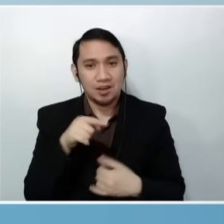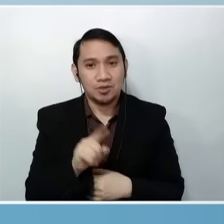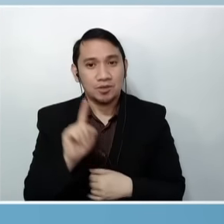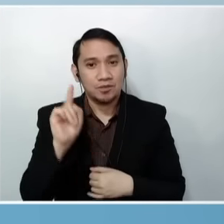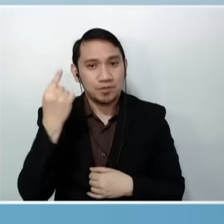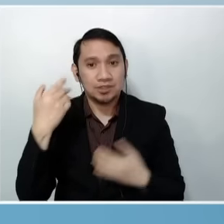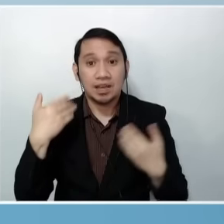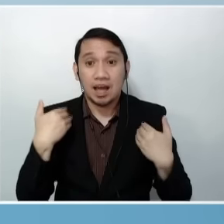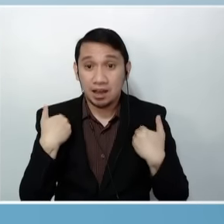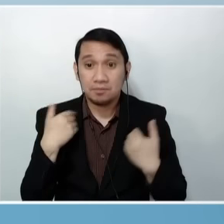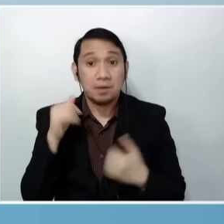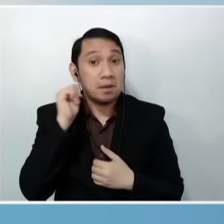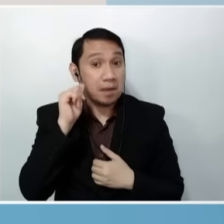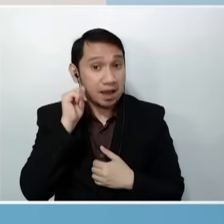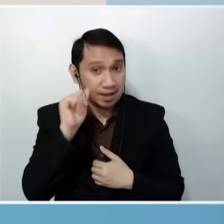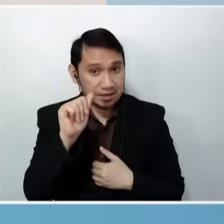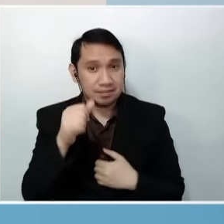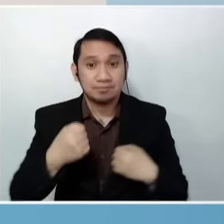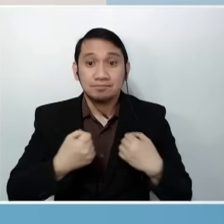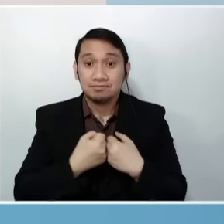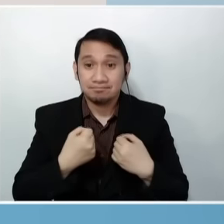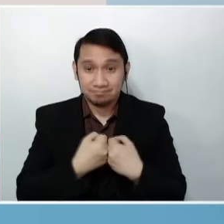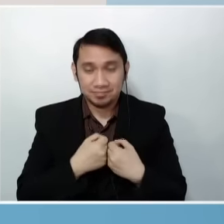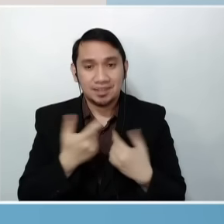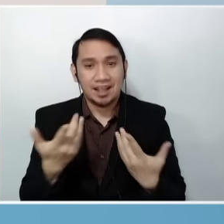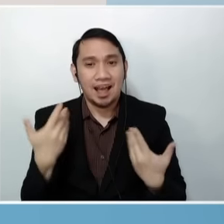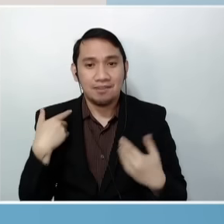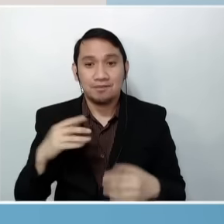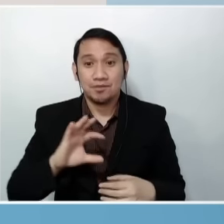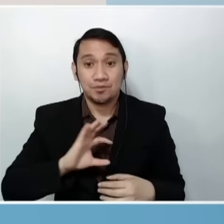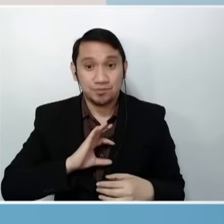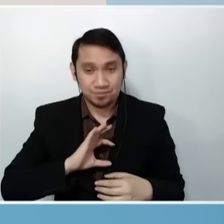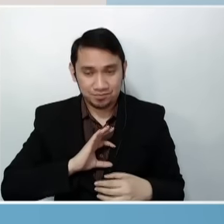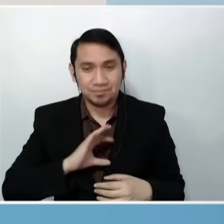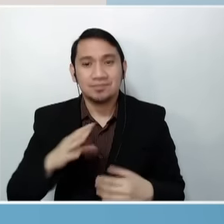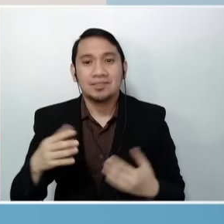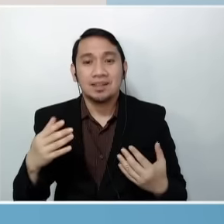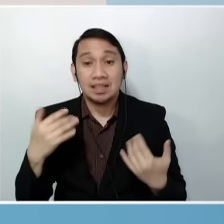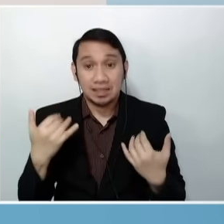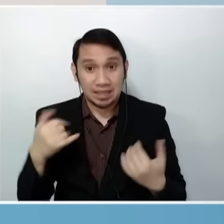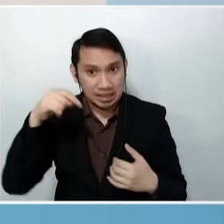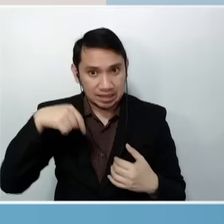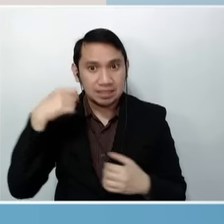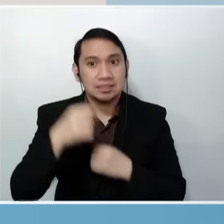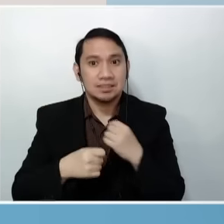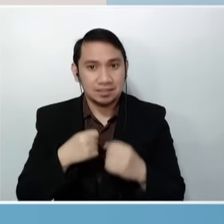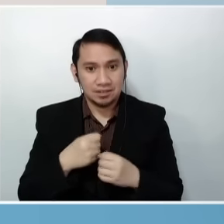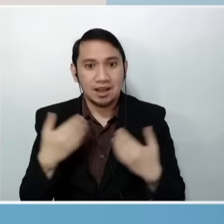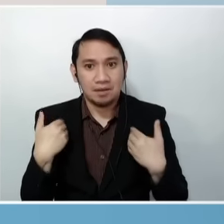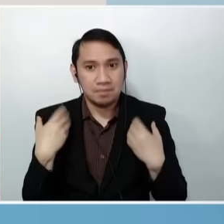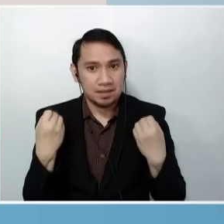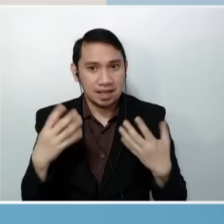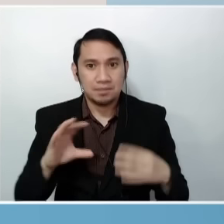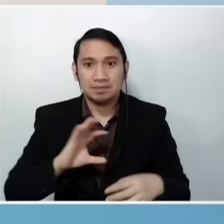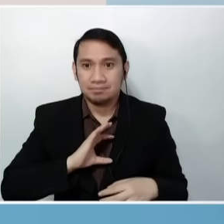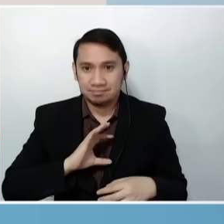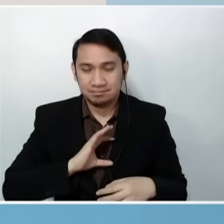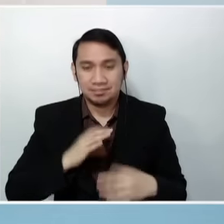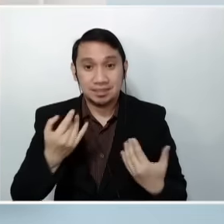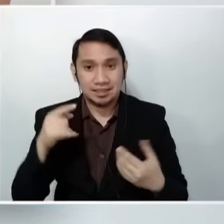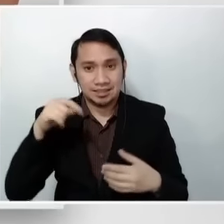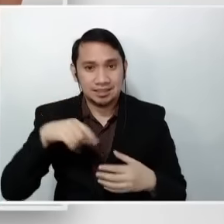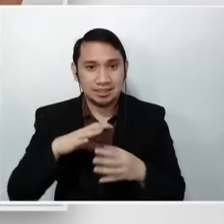na may Pinay na boksingero na nakakuha ng Olympic medal. Ito rin ang taong may pinakamaraming medals ng Pilipinas sa boxing. Matapos manalo ng bronze